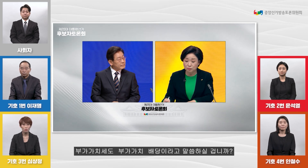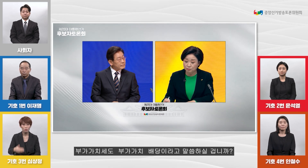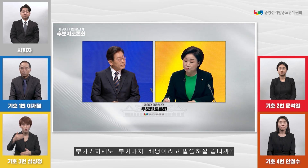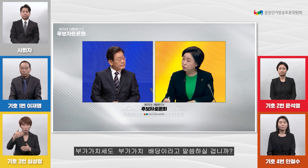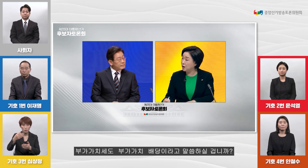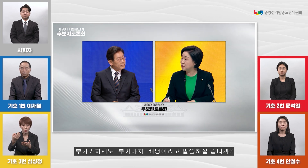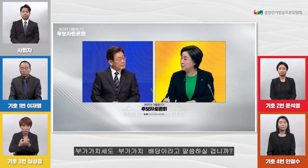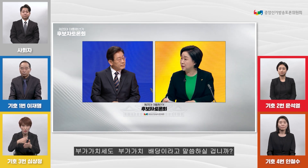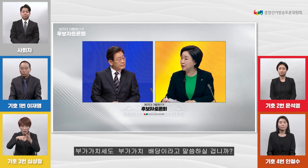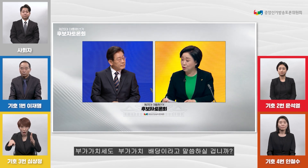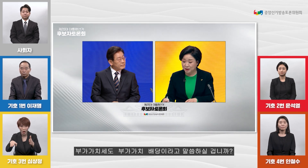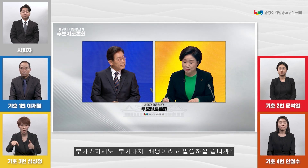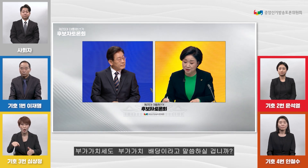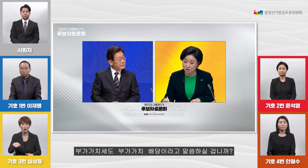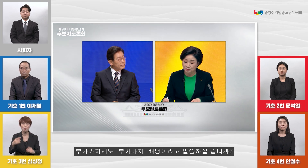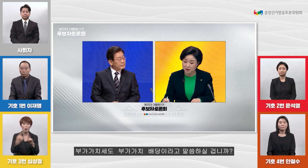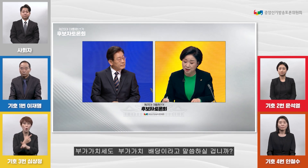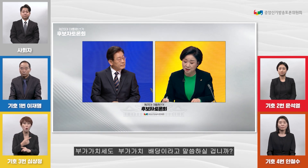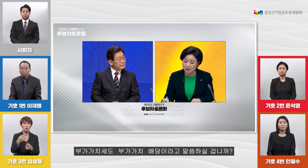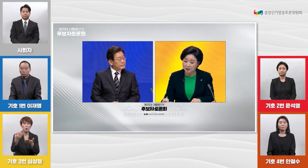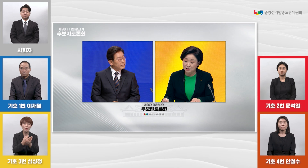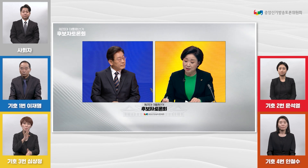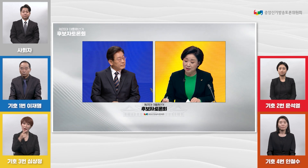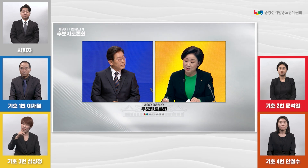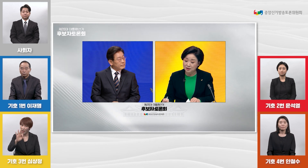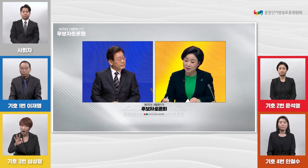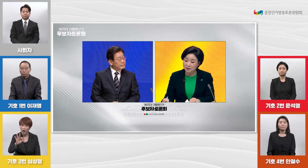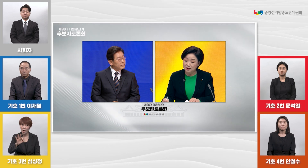부가가치세도 부가가치 배당이라고 말씀하실 겁니까?